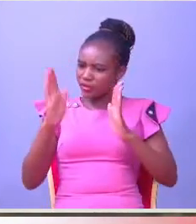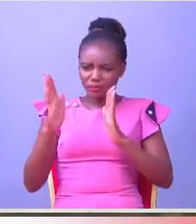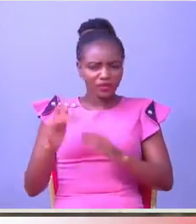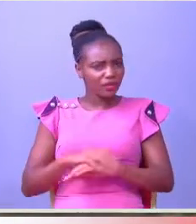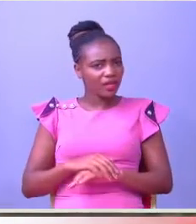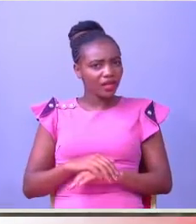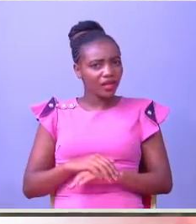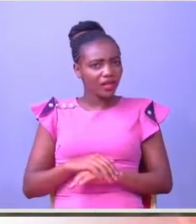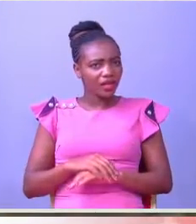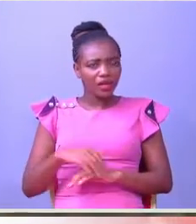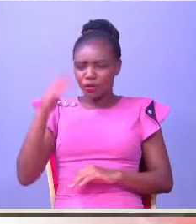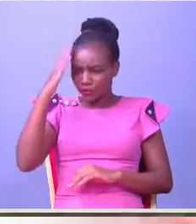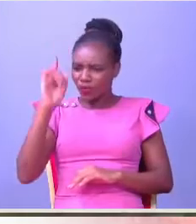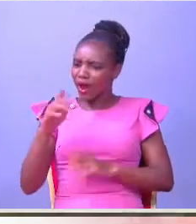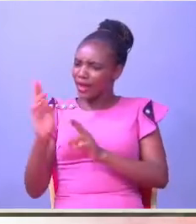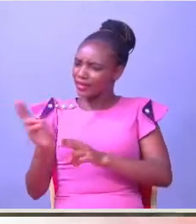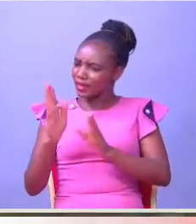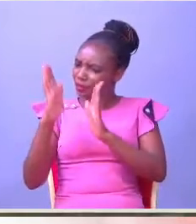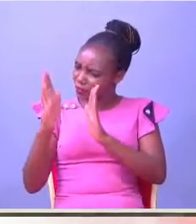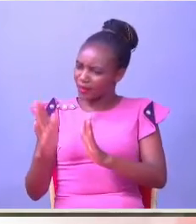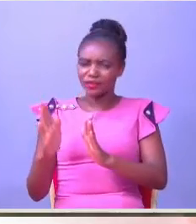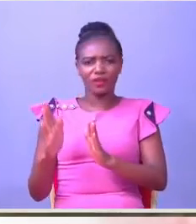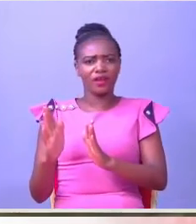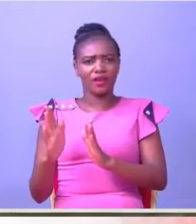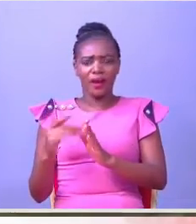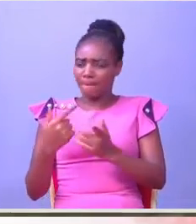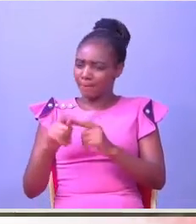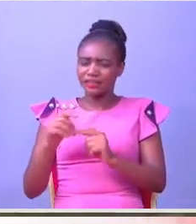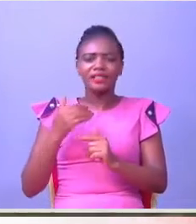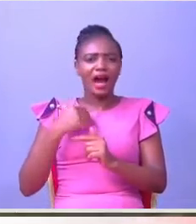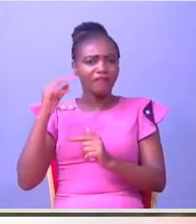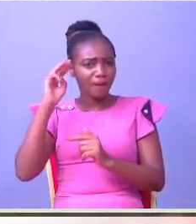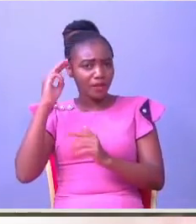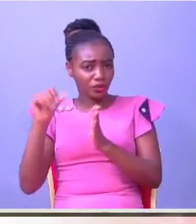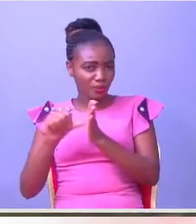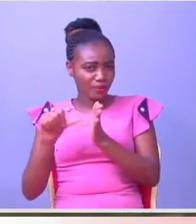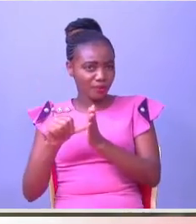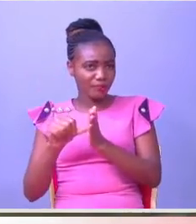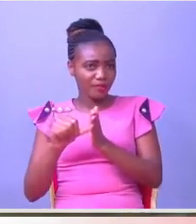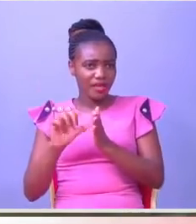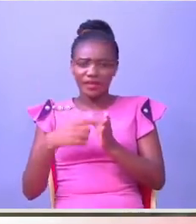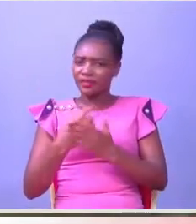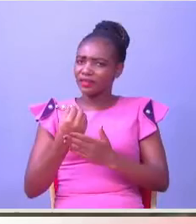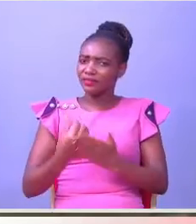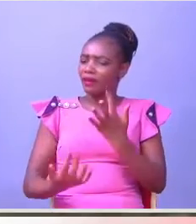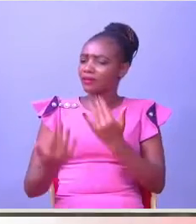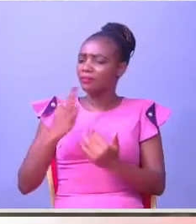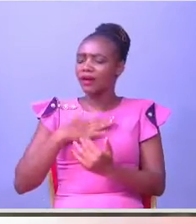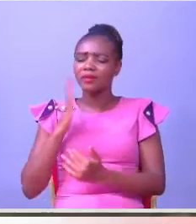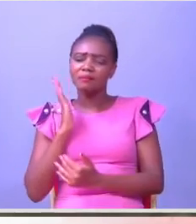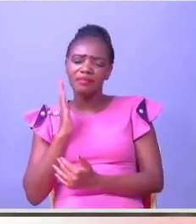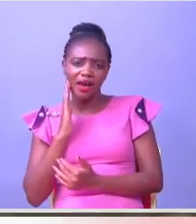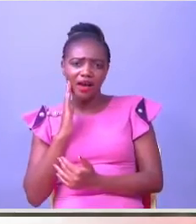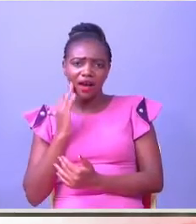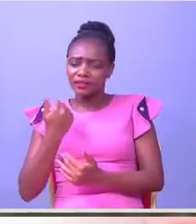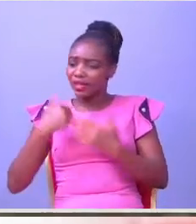mchawi. Mchoma walichua mama si mtu mwenye alikuwa na kichwa mzuri. Wakachoma mama yangu pure hata sijui chenye walimchomea mimi sasa tumezindwa sisi